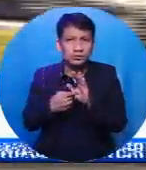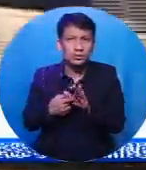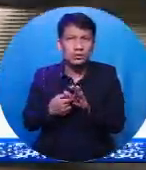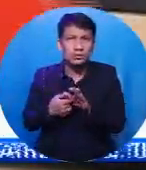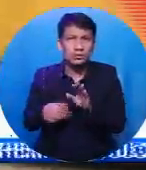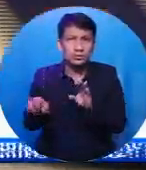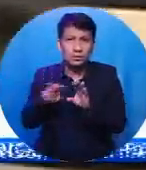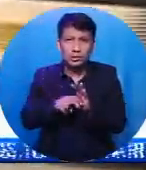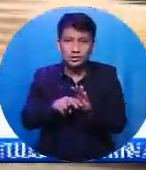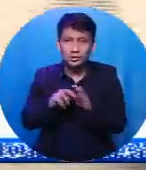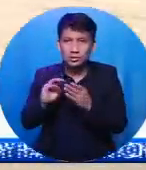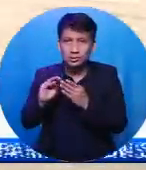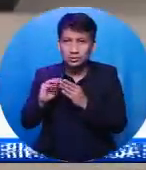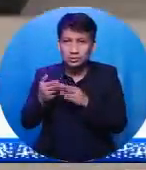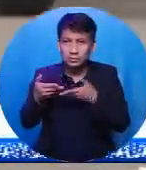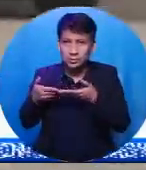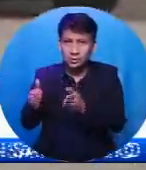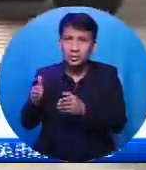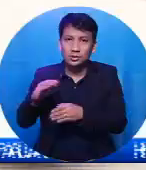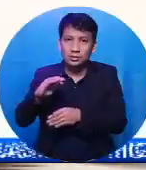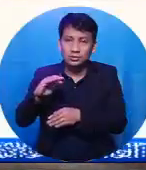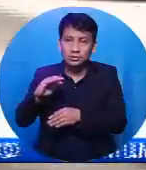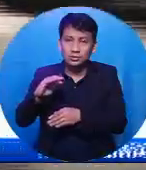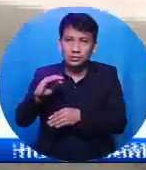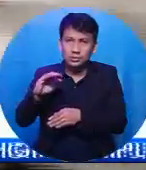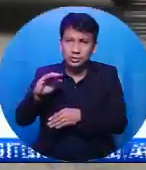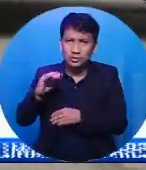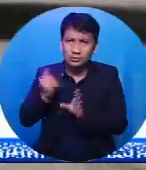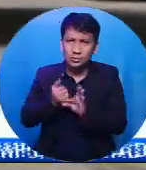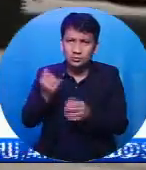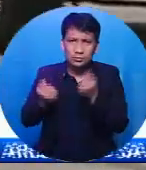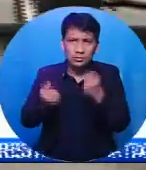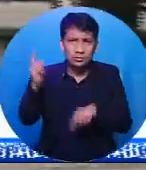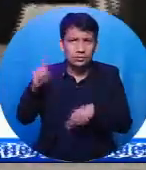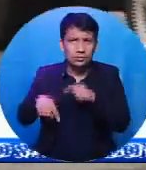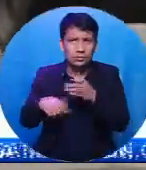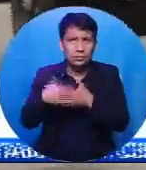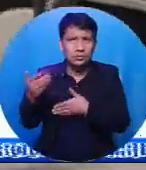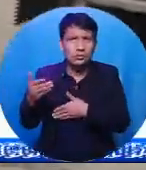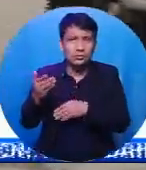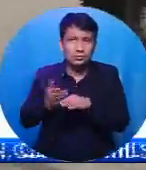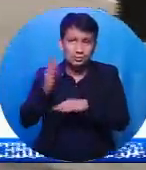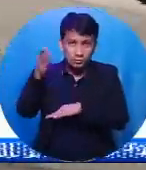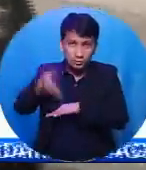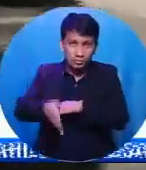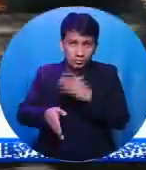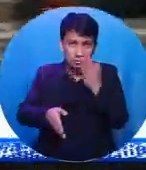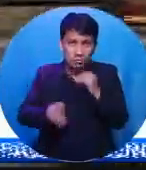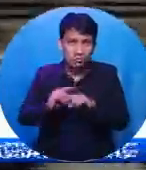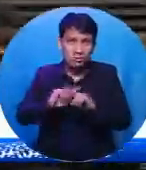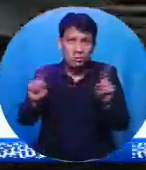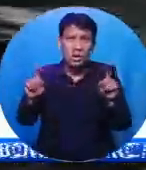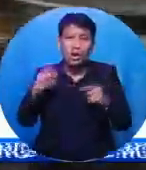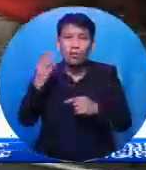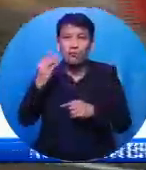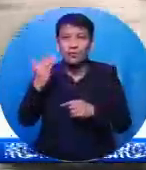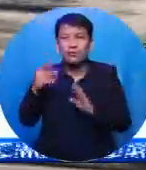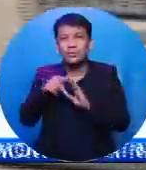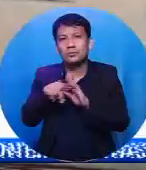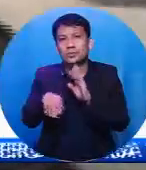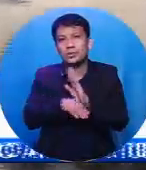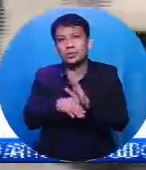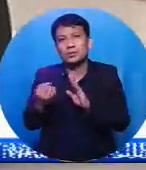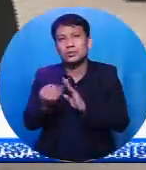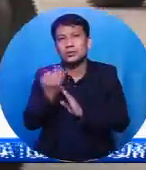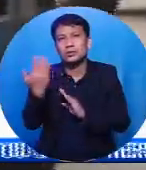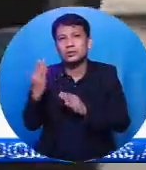sa loob lamang muna ng munisipyo allowed itong mga jeepney driver at hindi muna sila pwedeng mag-cross boundary dahil na rin sa ipinapatupad na protocol ng